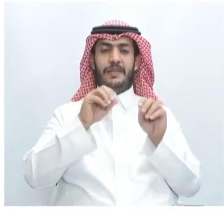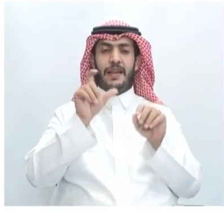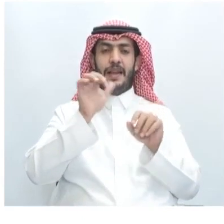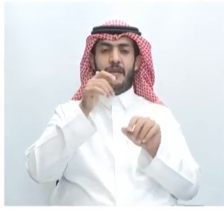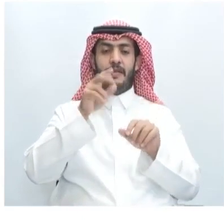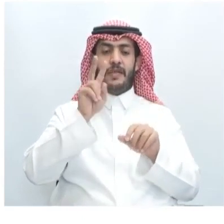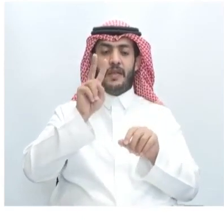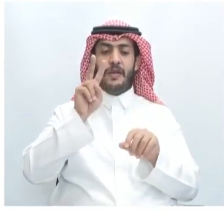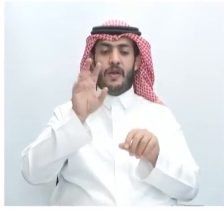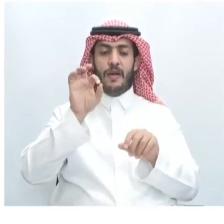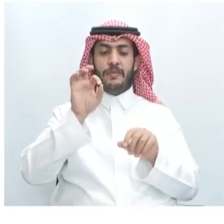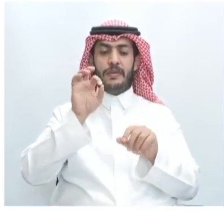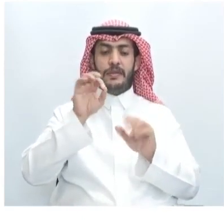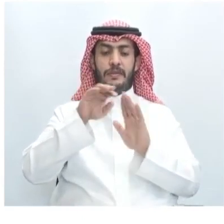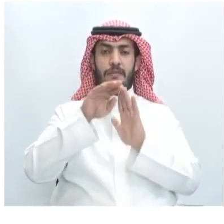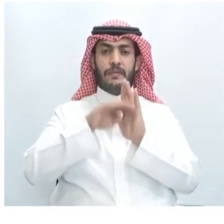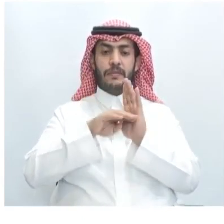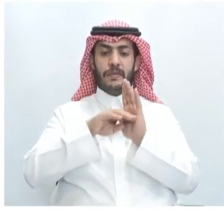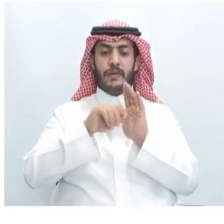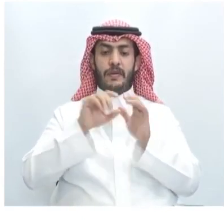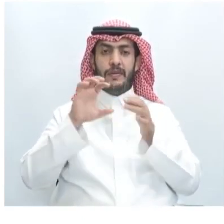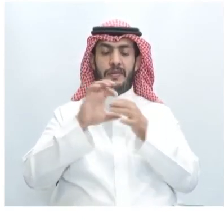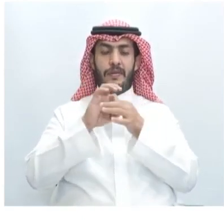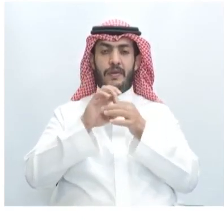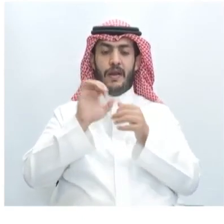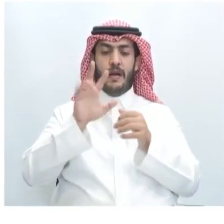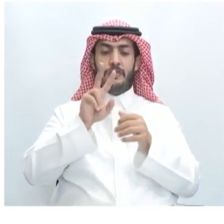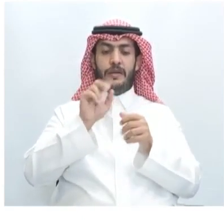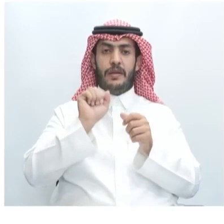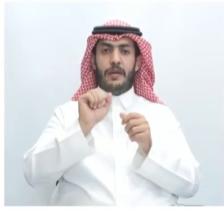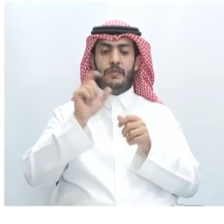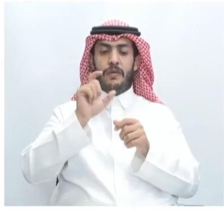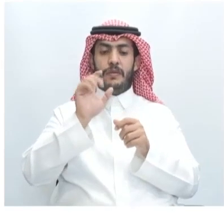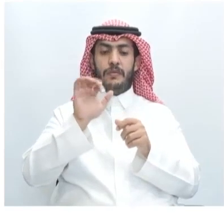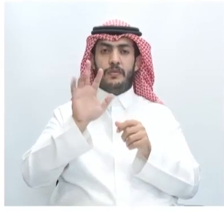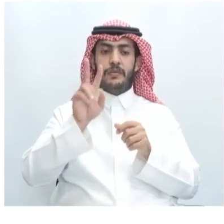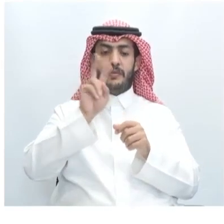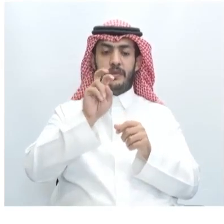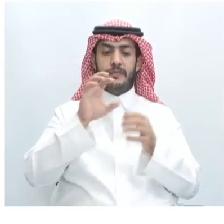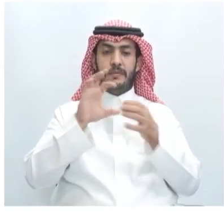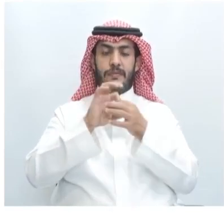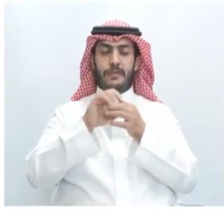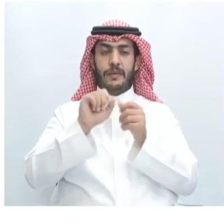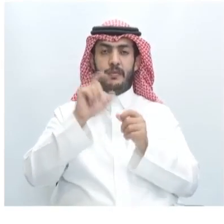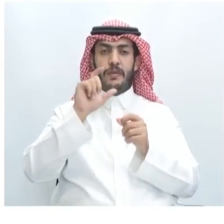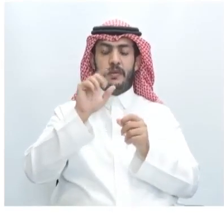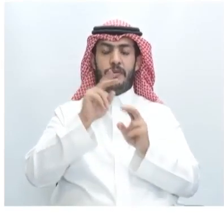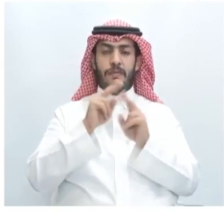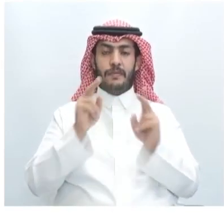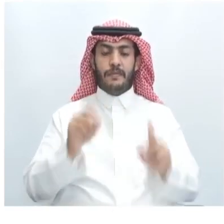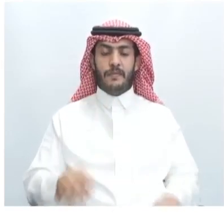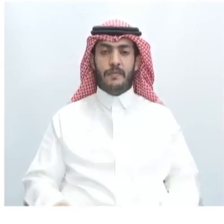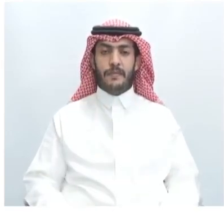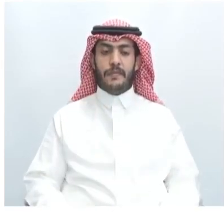52 مندا 25 منها خاصه بامور المسلمين عامه وسبعون مرتبطه بالعلاقه بين المسلمين وغيرهم